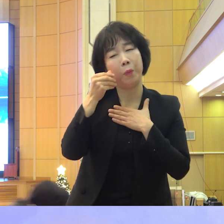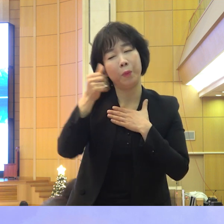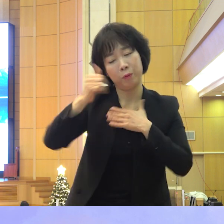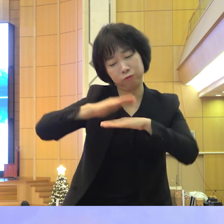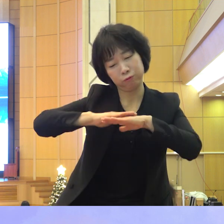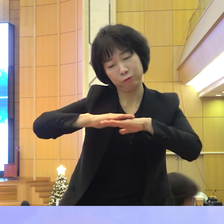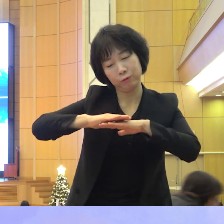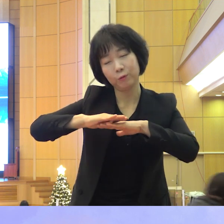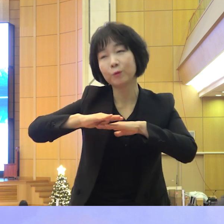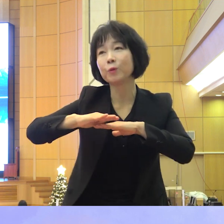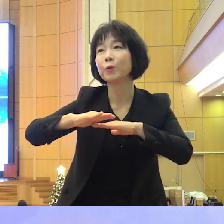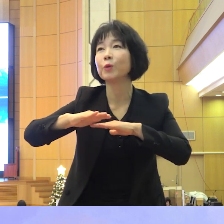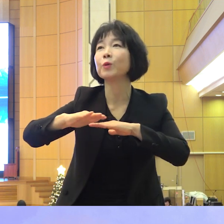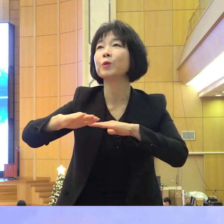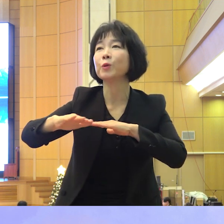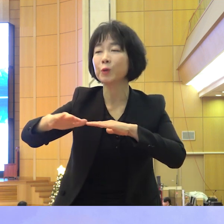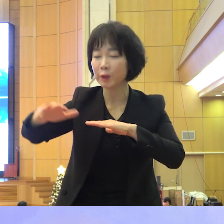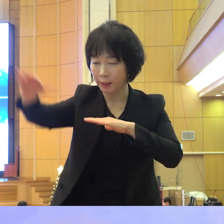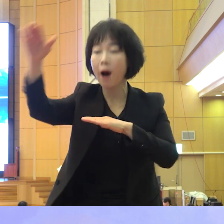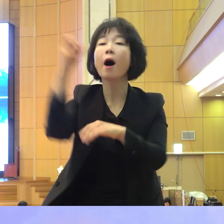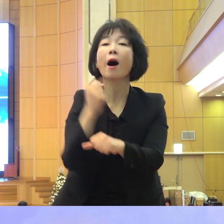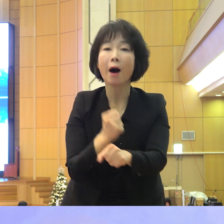가는 길